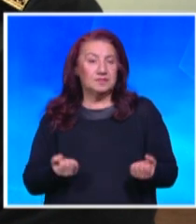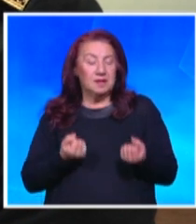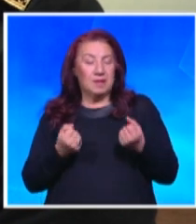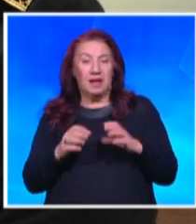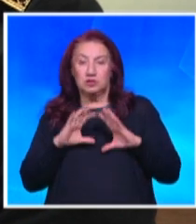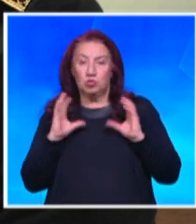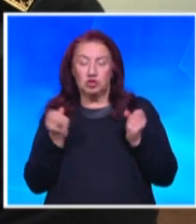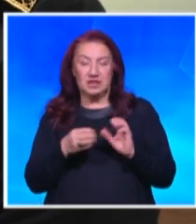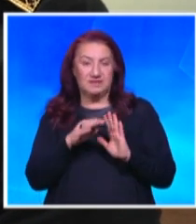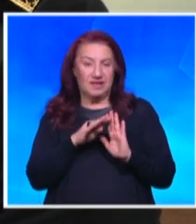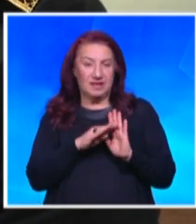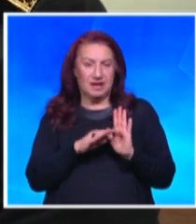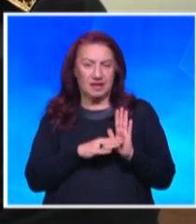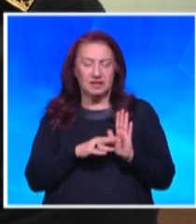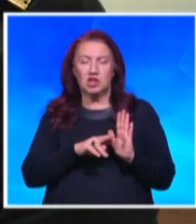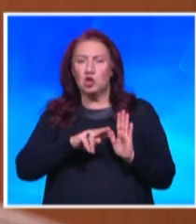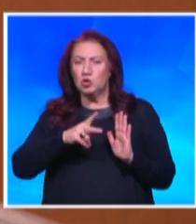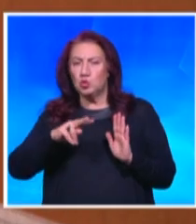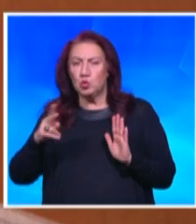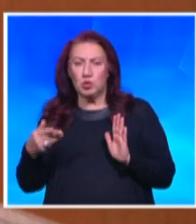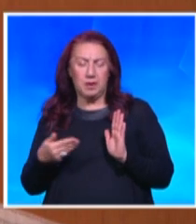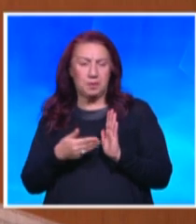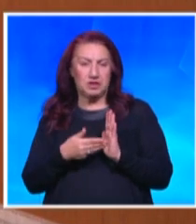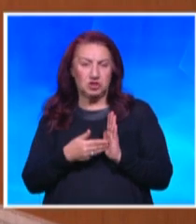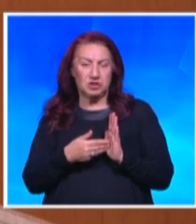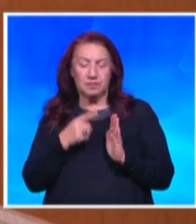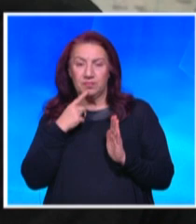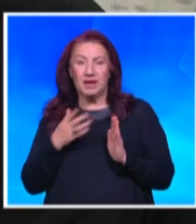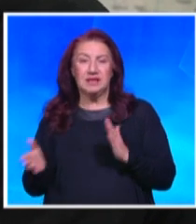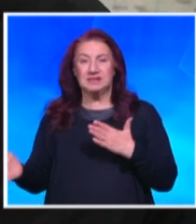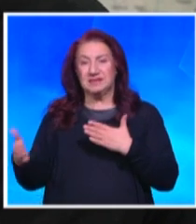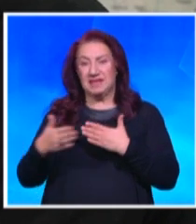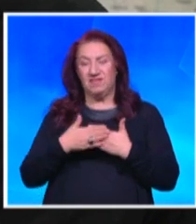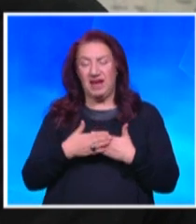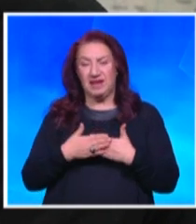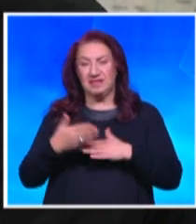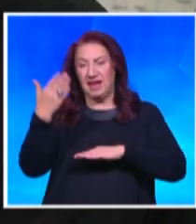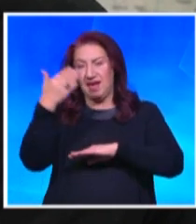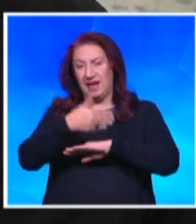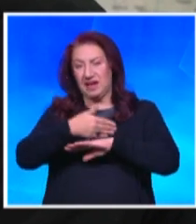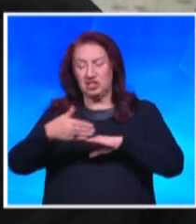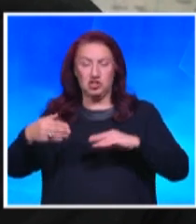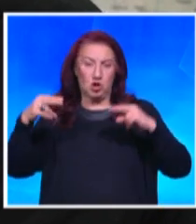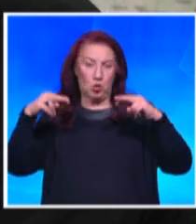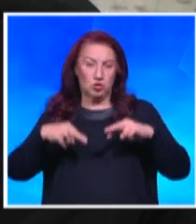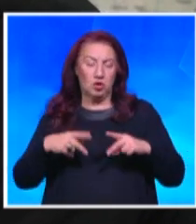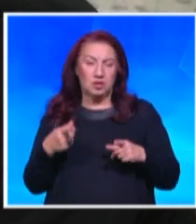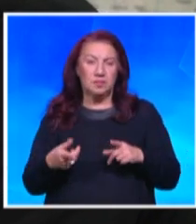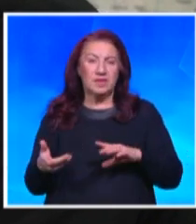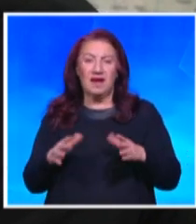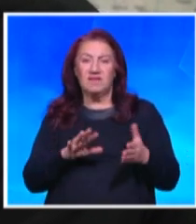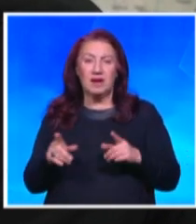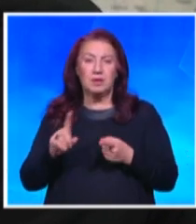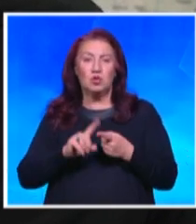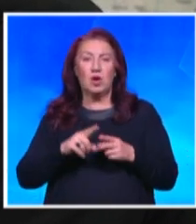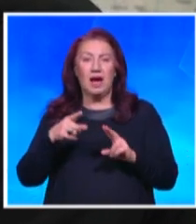много други такива причини. Самото затваряне на граничния контрол представлява временно КПП. По